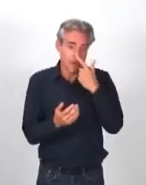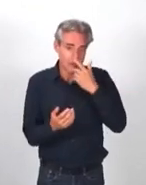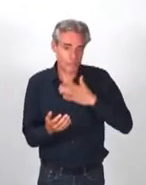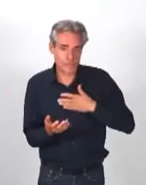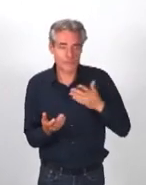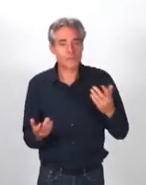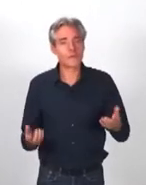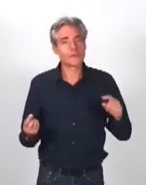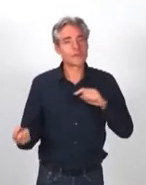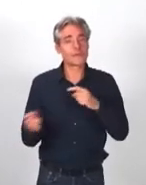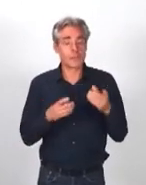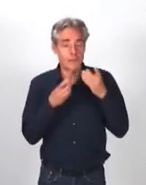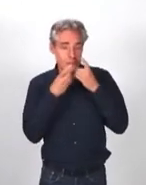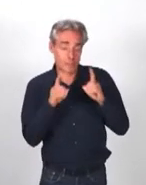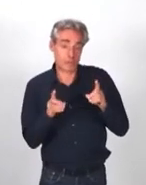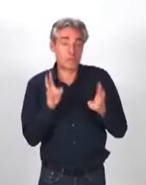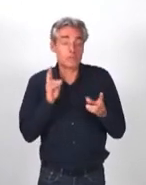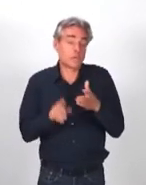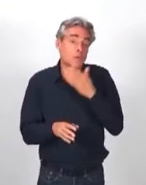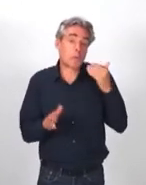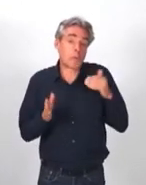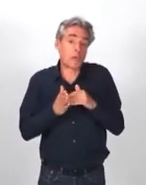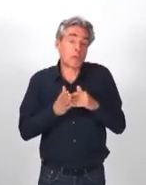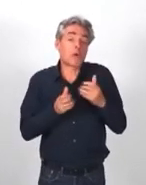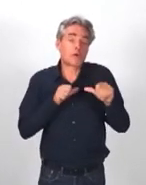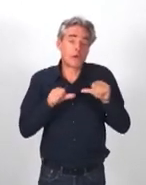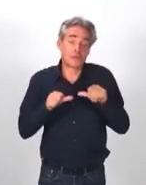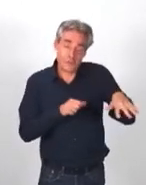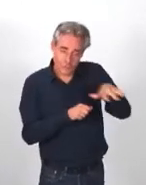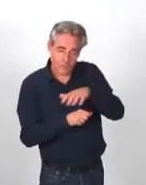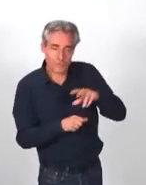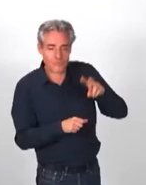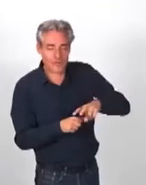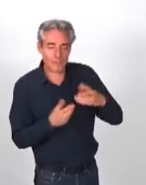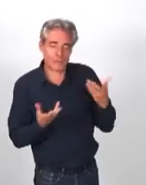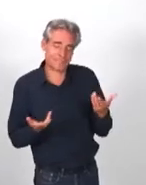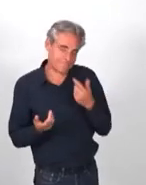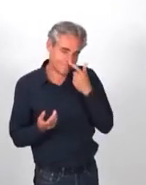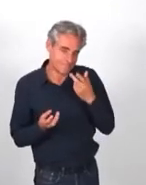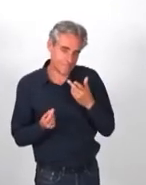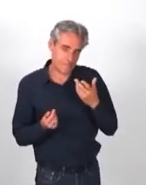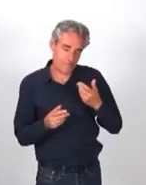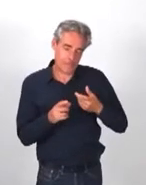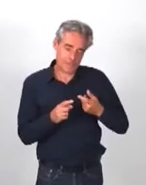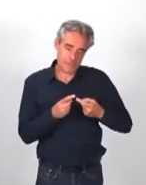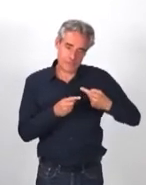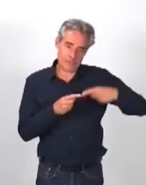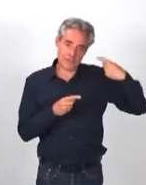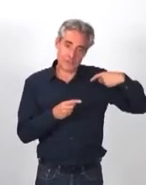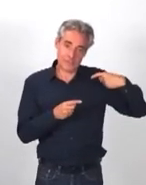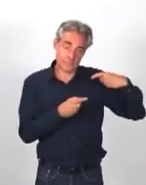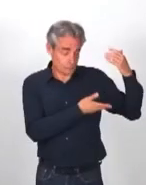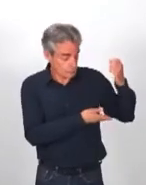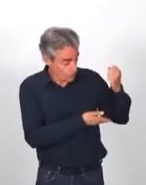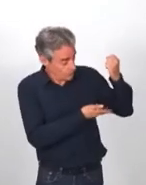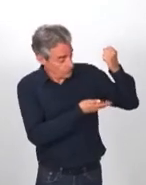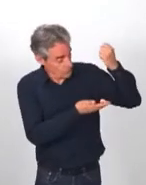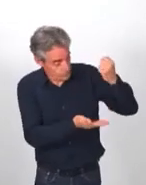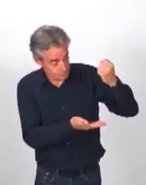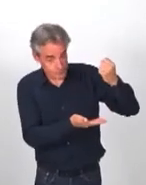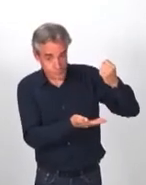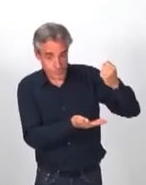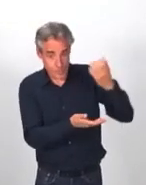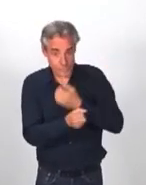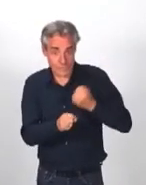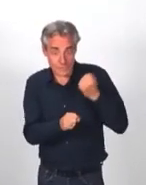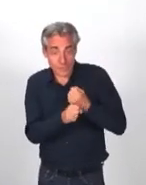débat démocratique, il gagnerait si vous mettiez vraiment de côté ce qui relève de ce que vous avez mis en place